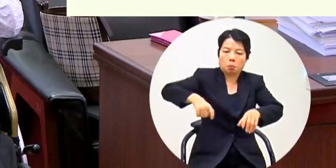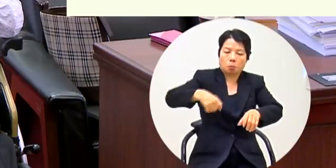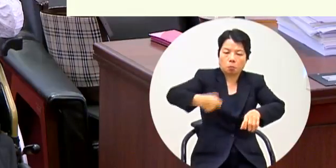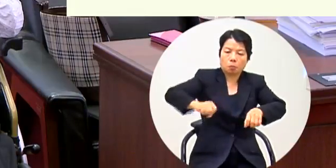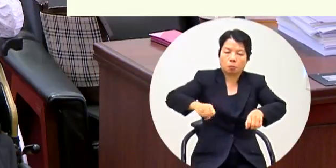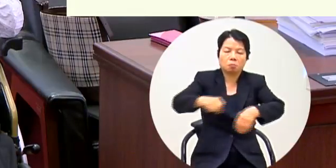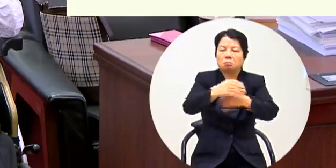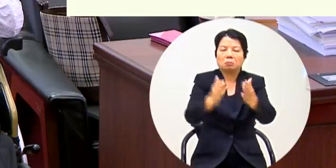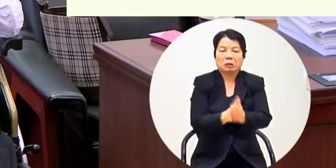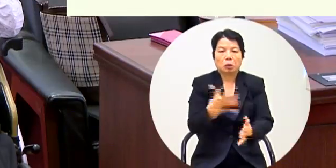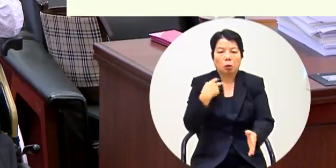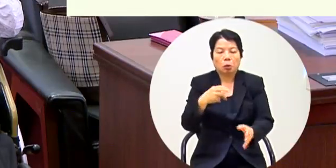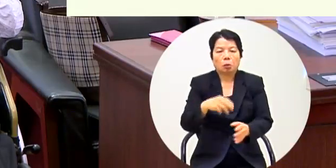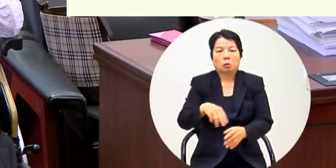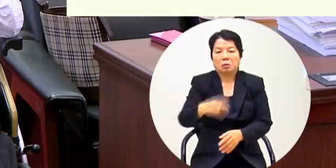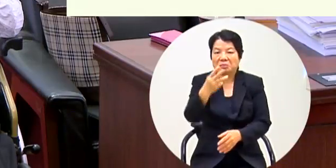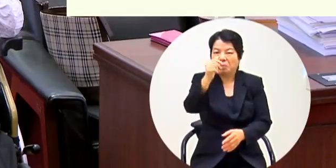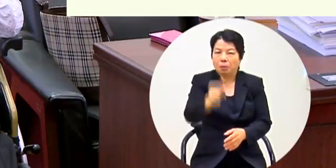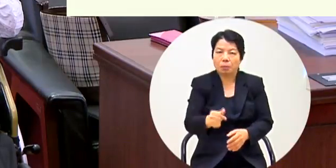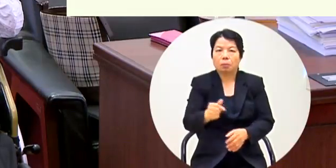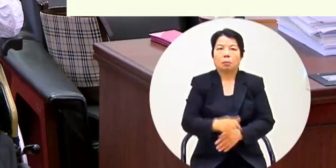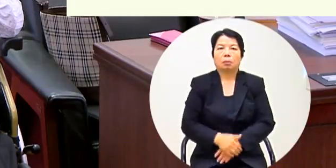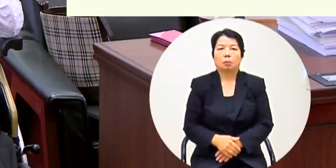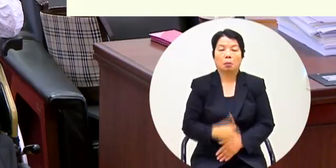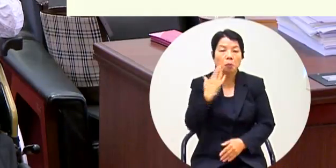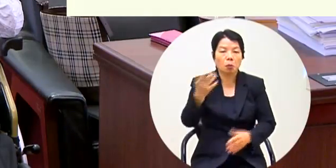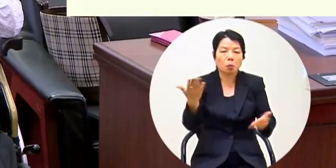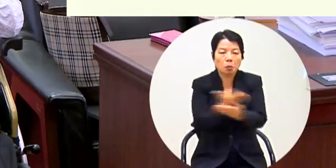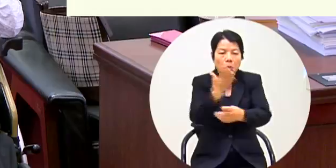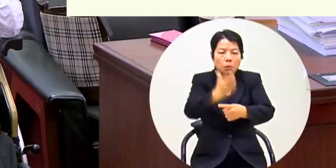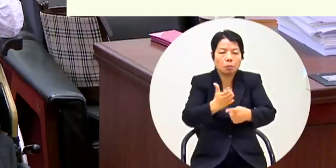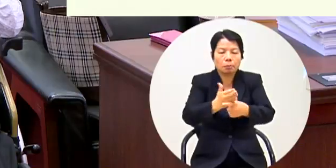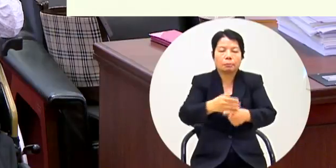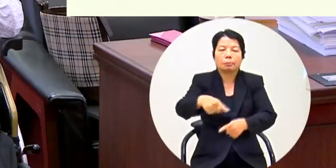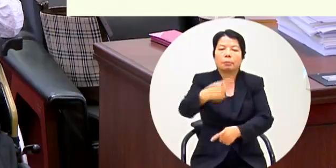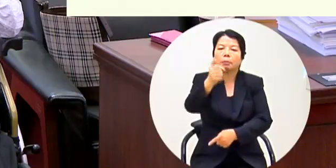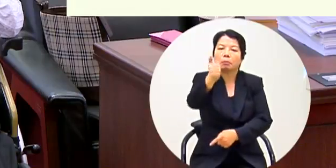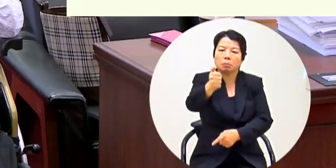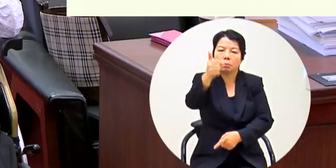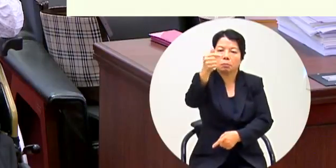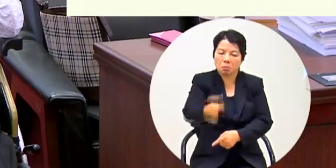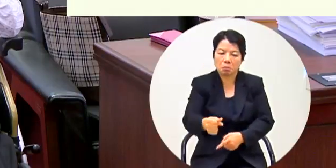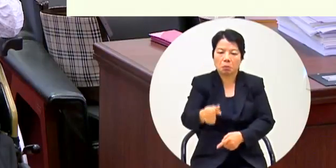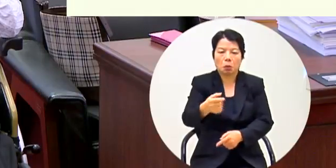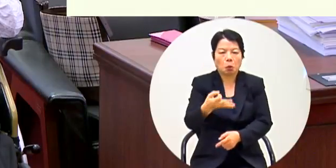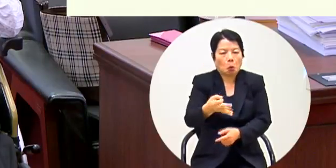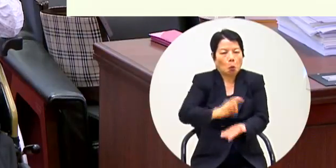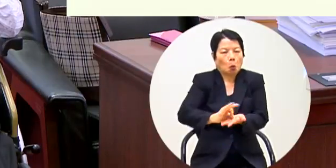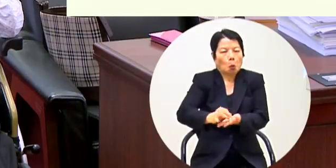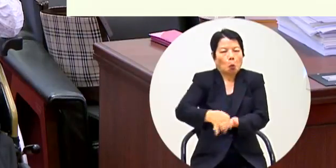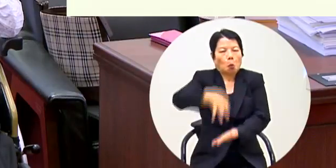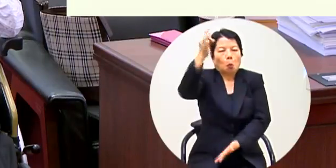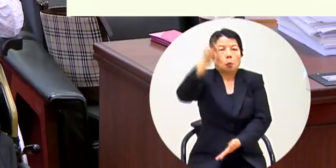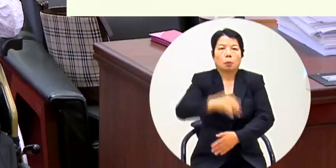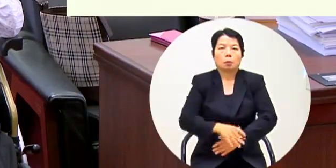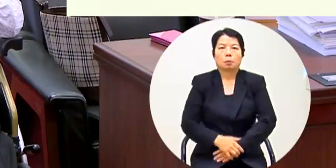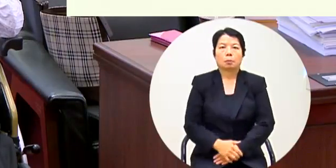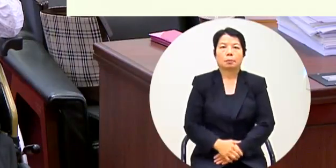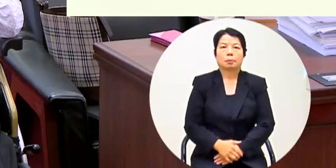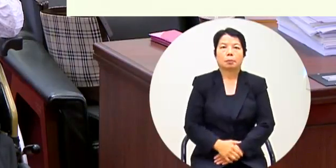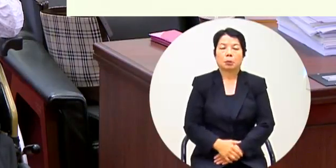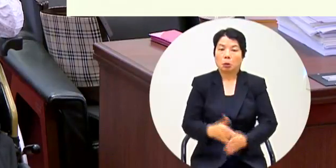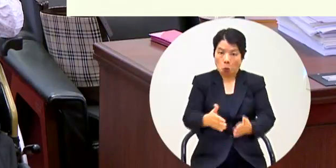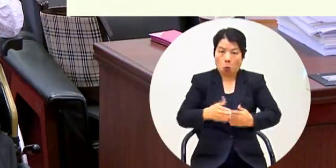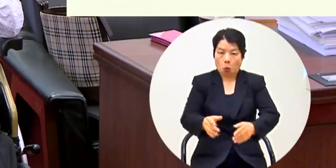也要150亿，这经费真的太庞大。所以如果要全面的更换为这